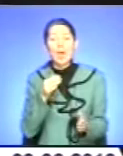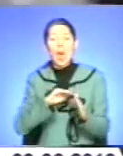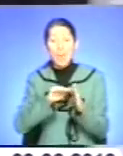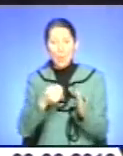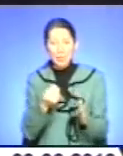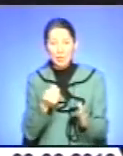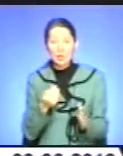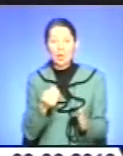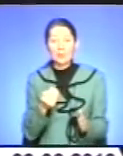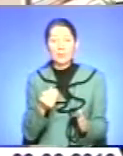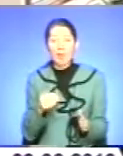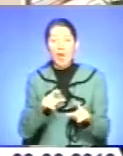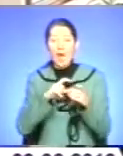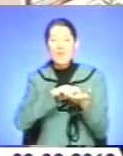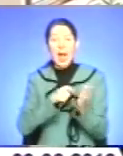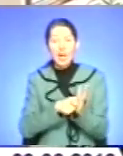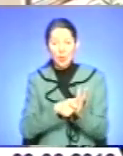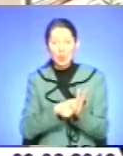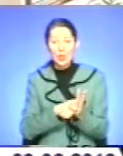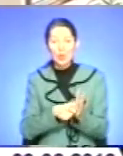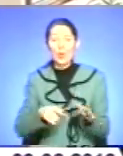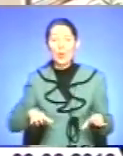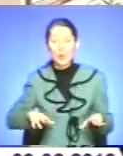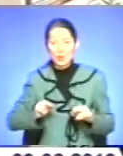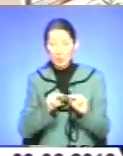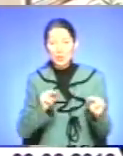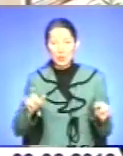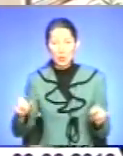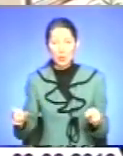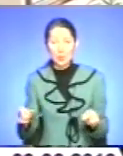аудиторію інструктор. Якщо старший